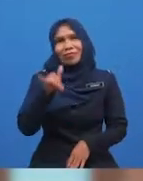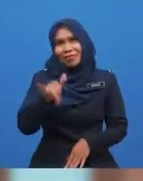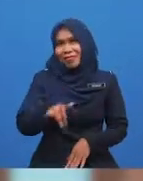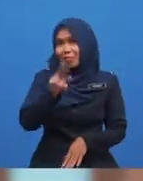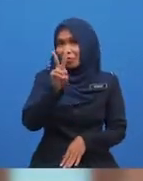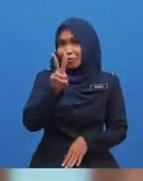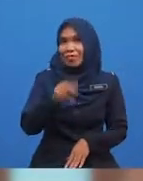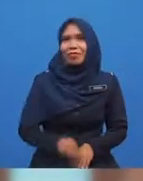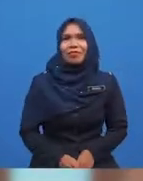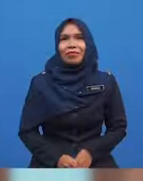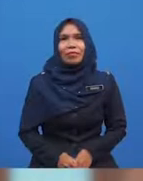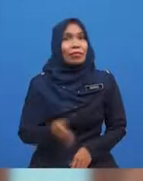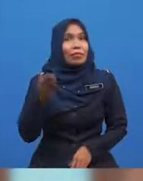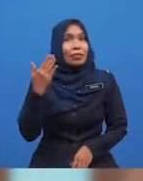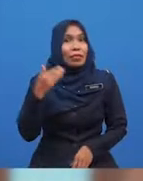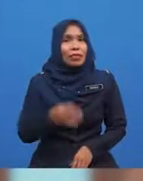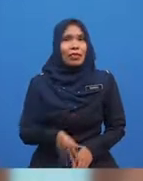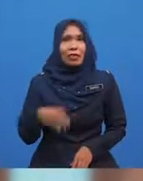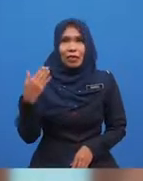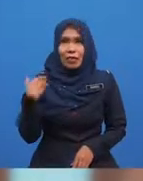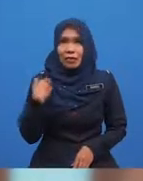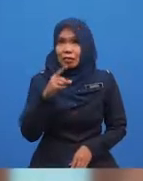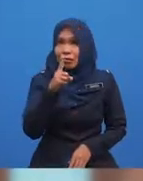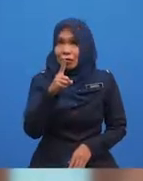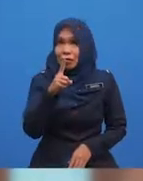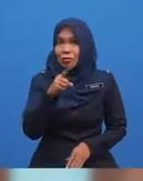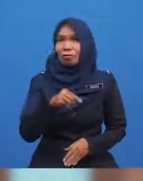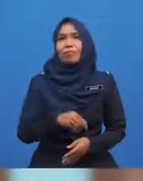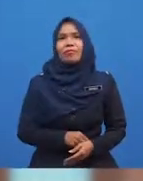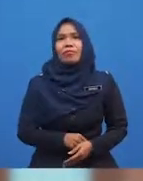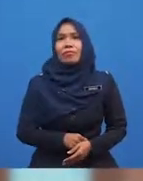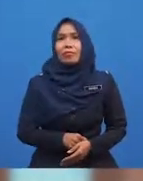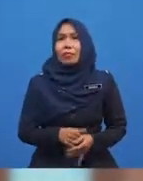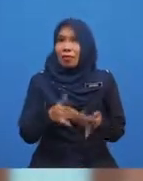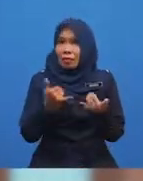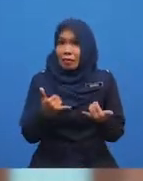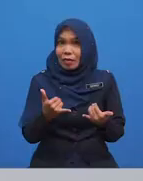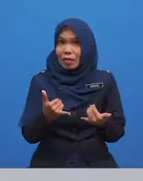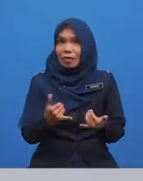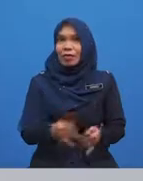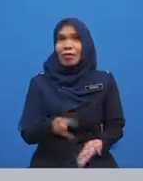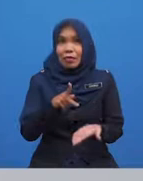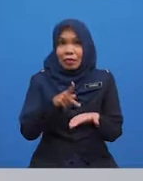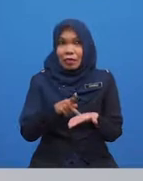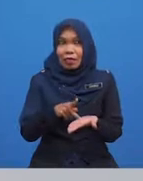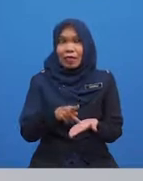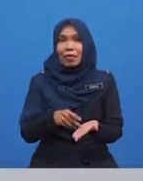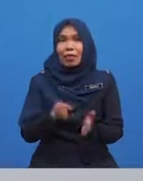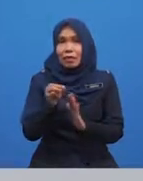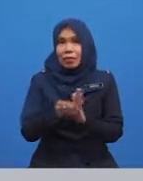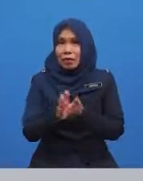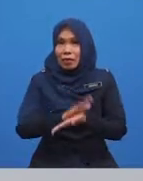2. Tadi ada sebiji kek. Selepas cikgu potong, kek ini menjadi